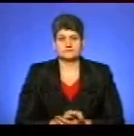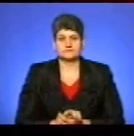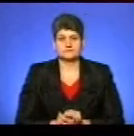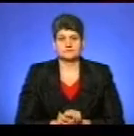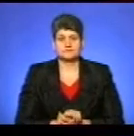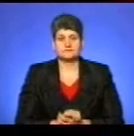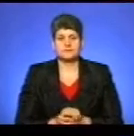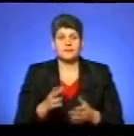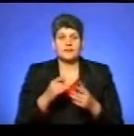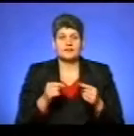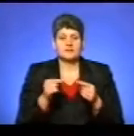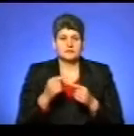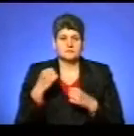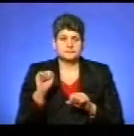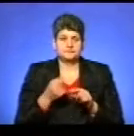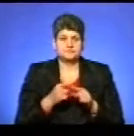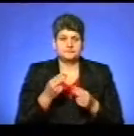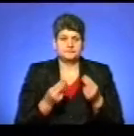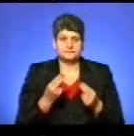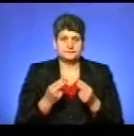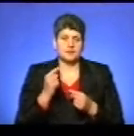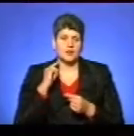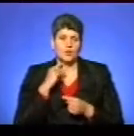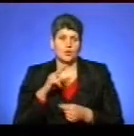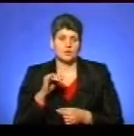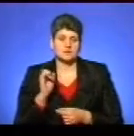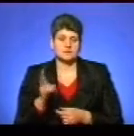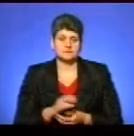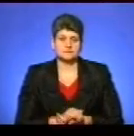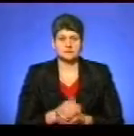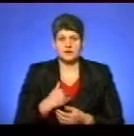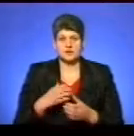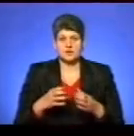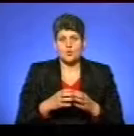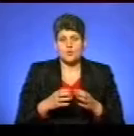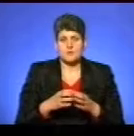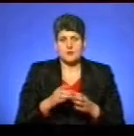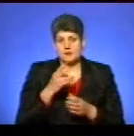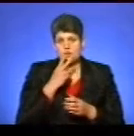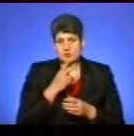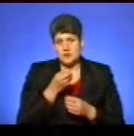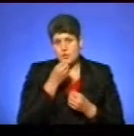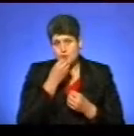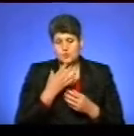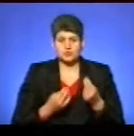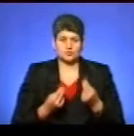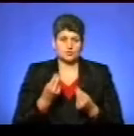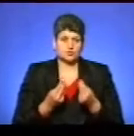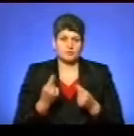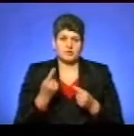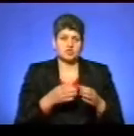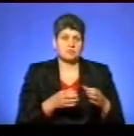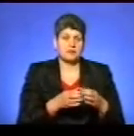Таймбрейк визначив переможця у цій грі – команду з Луцька. Наша команда показала хорошу гру в першій